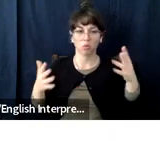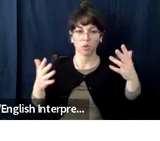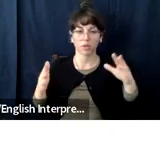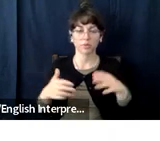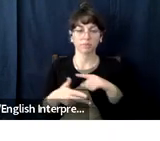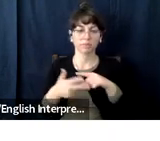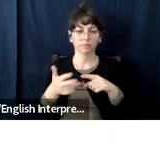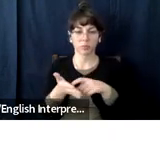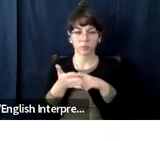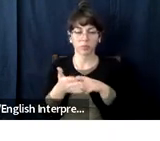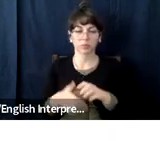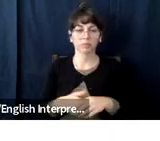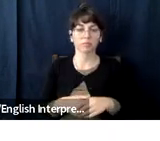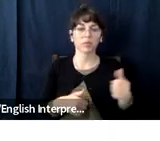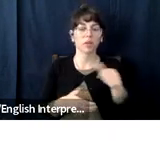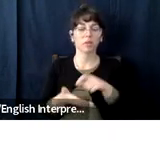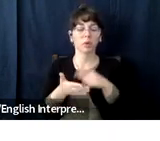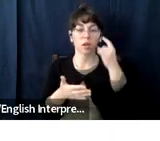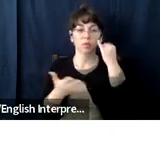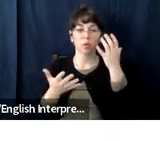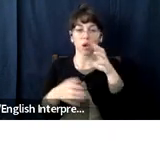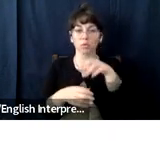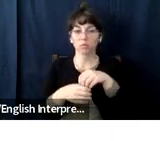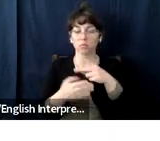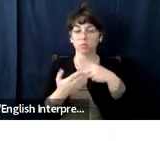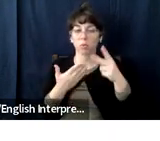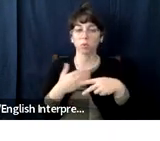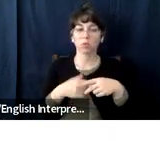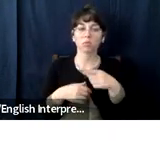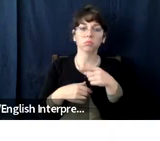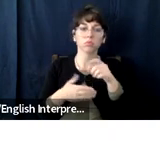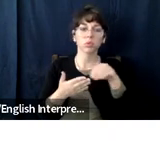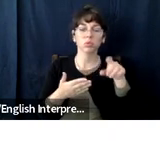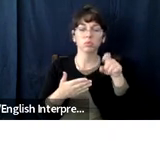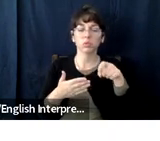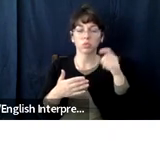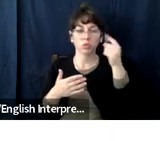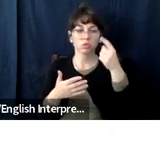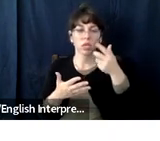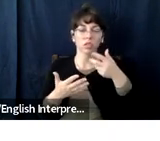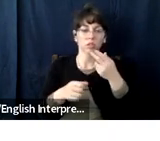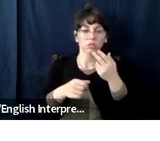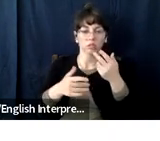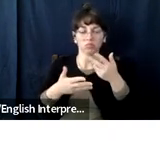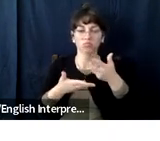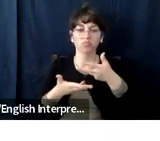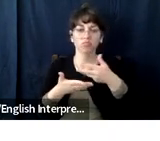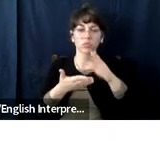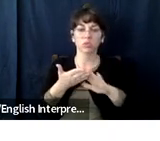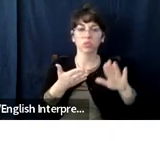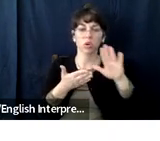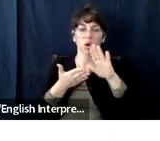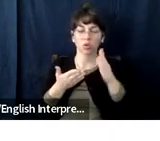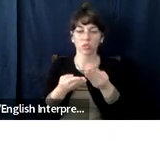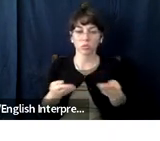So some of the criteria to be in the program is that students be able to understand and interact with college level material independently and be able to